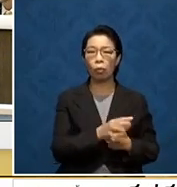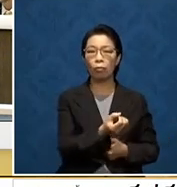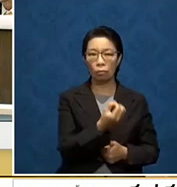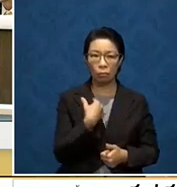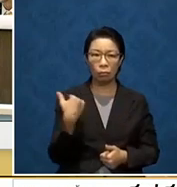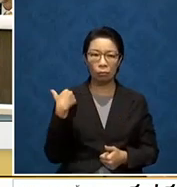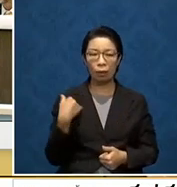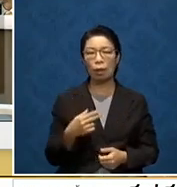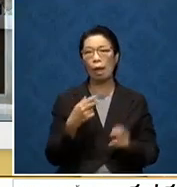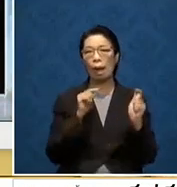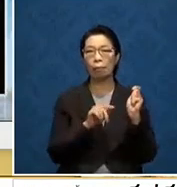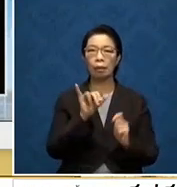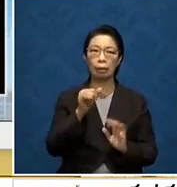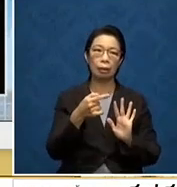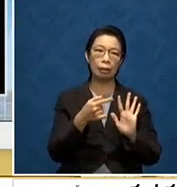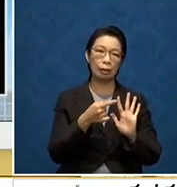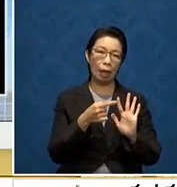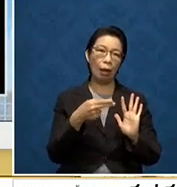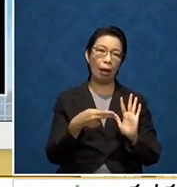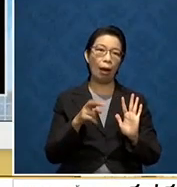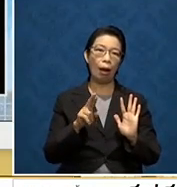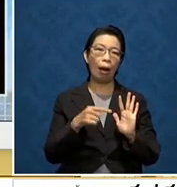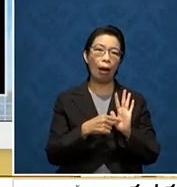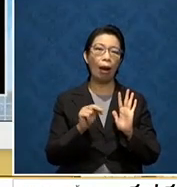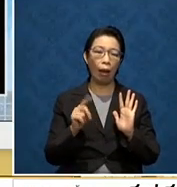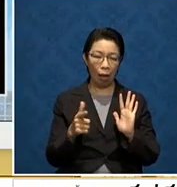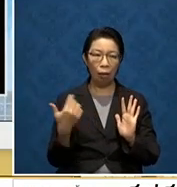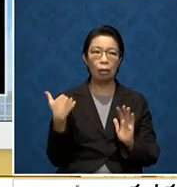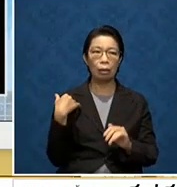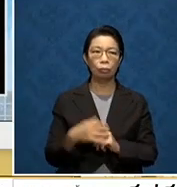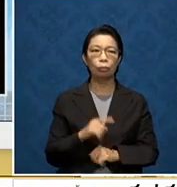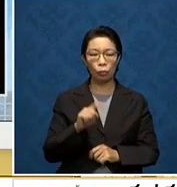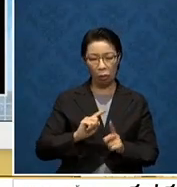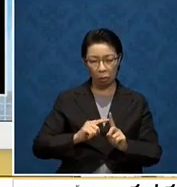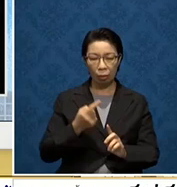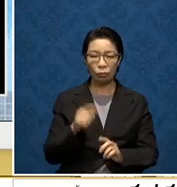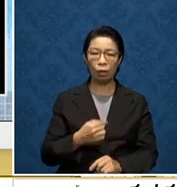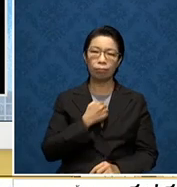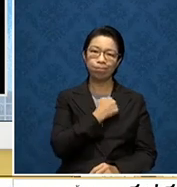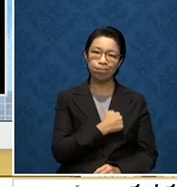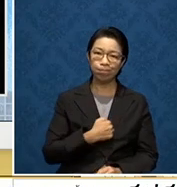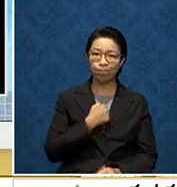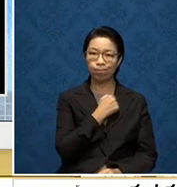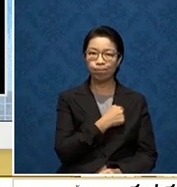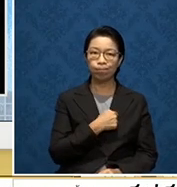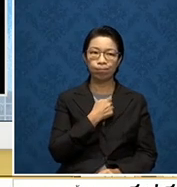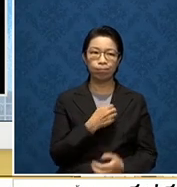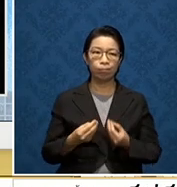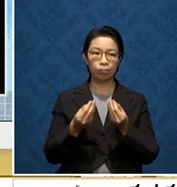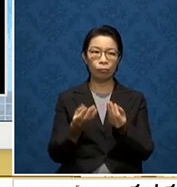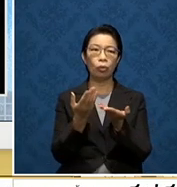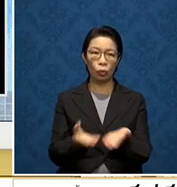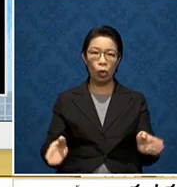หลังก่อนอื่นต้องขอแสดงความเสียใจและห่วงใยกับครอบครัว